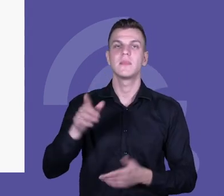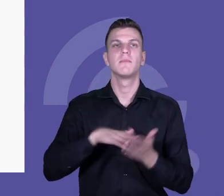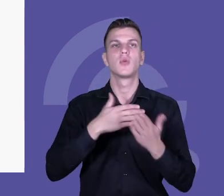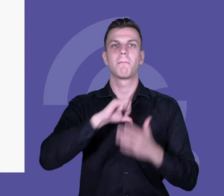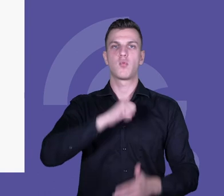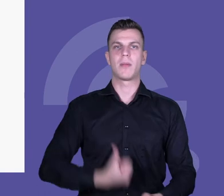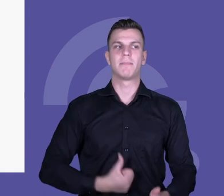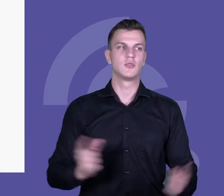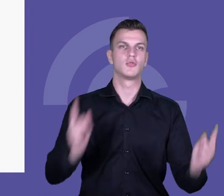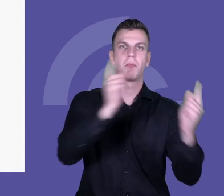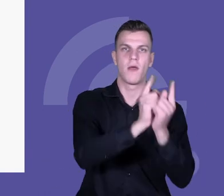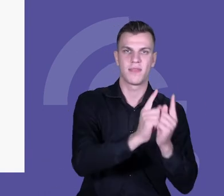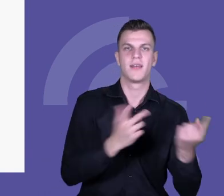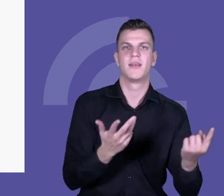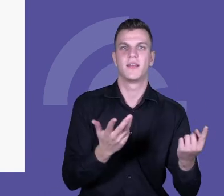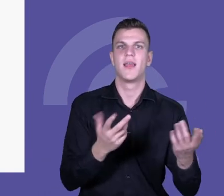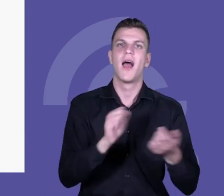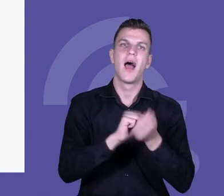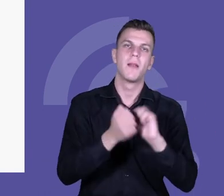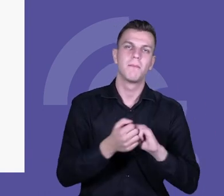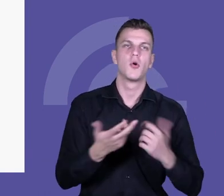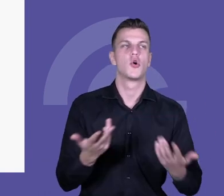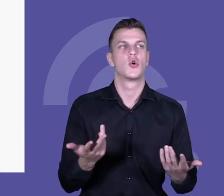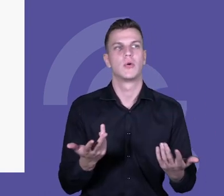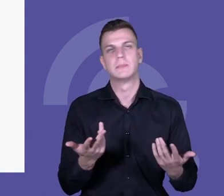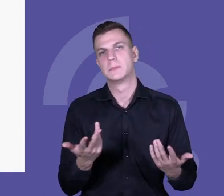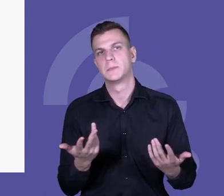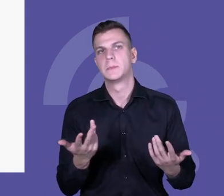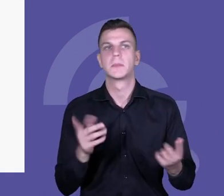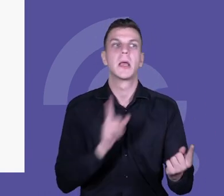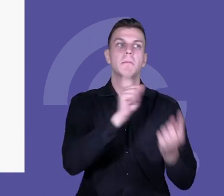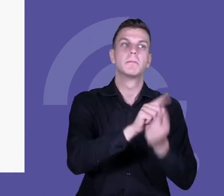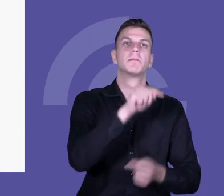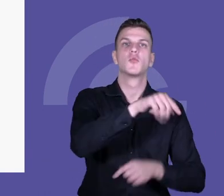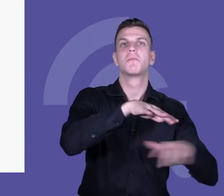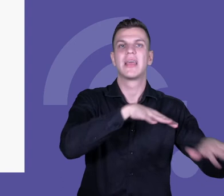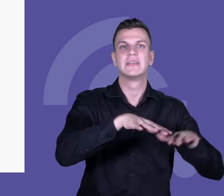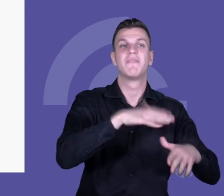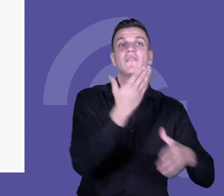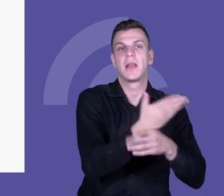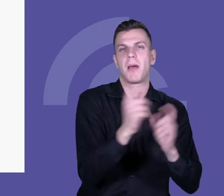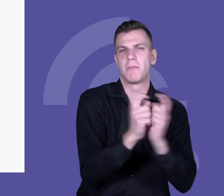czy w oparciu o wycieczkę do lokalnej firmy, która produkuje